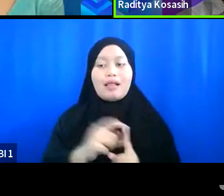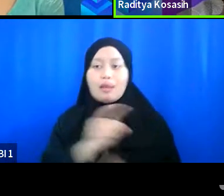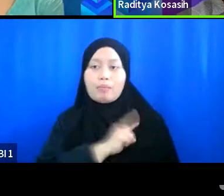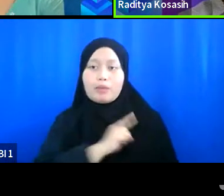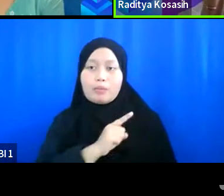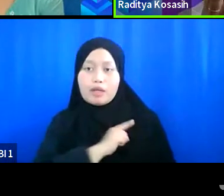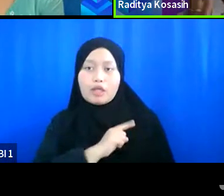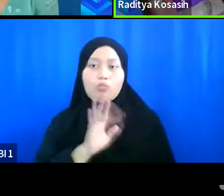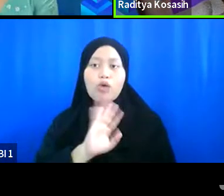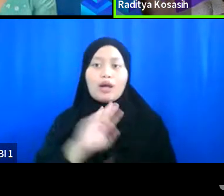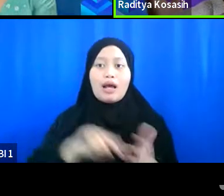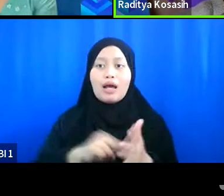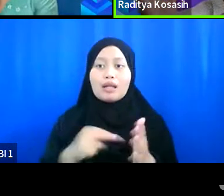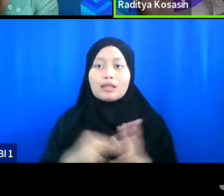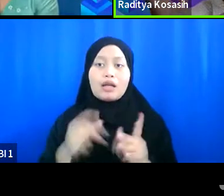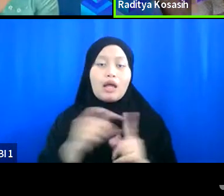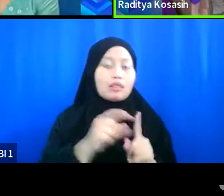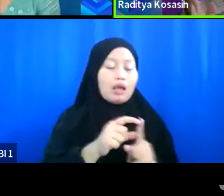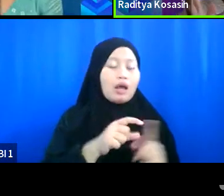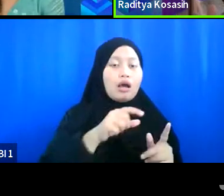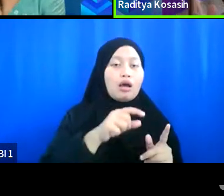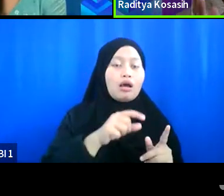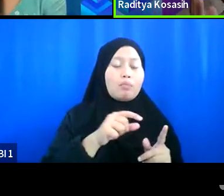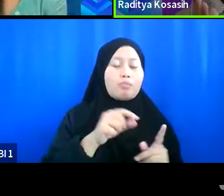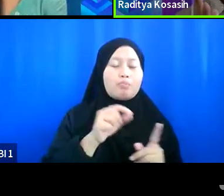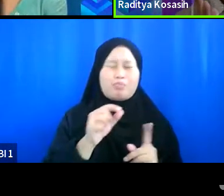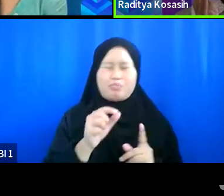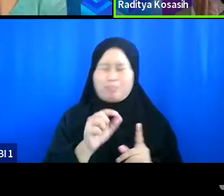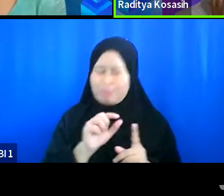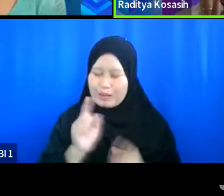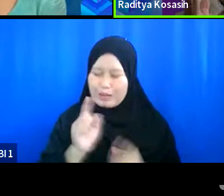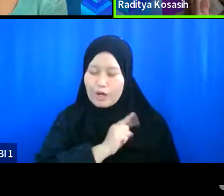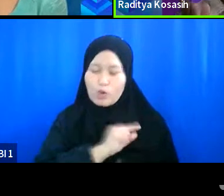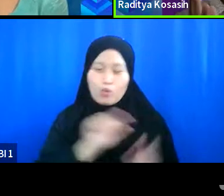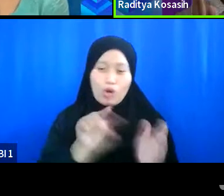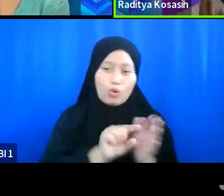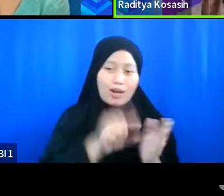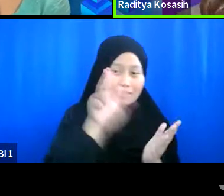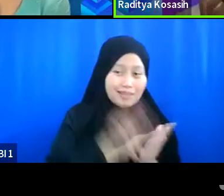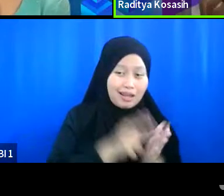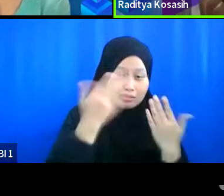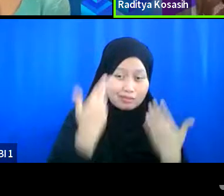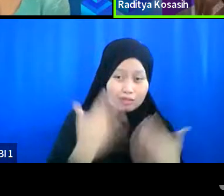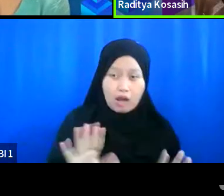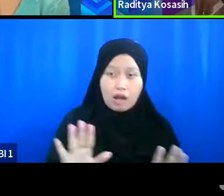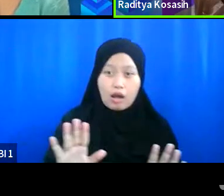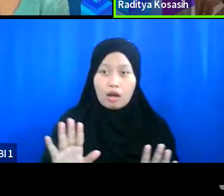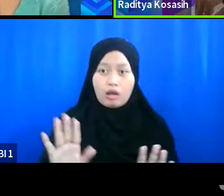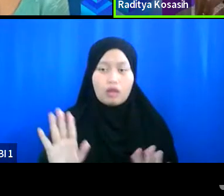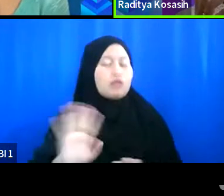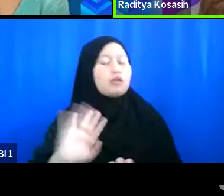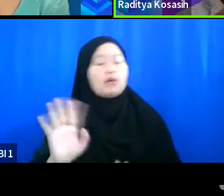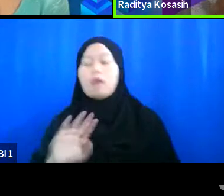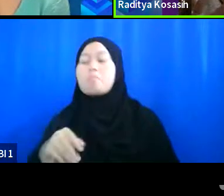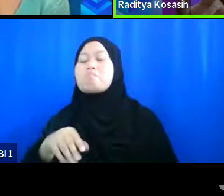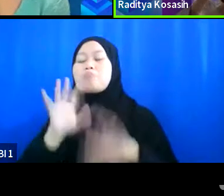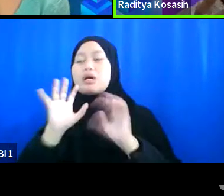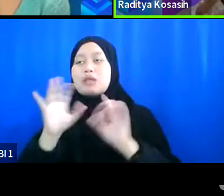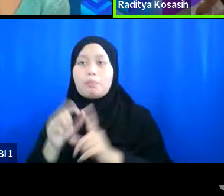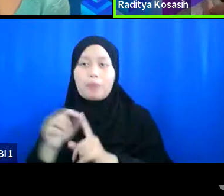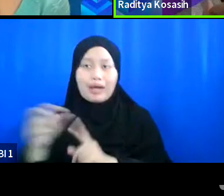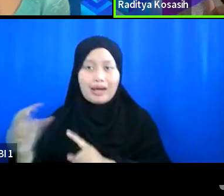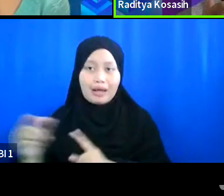undang-undang PDP disahkan selesai sudah gorge tekan tapi kita masih banyak PR nya untuk kita juga bisa